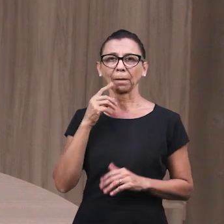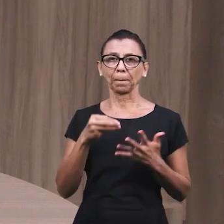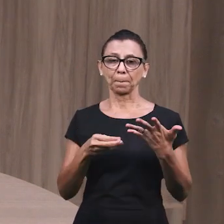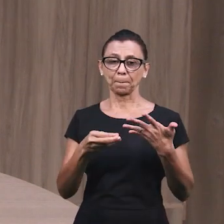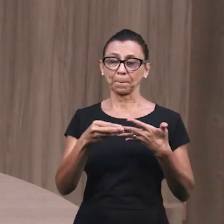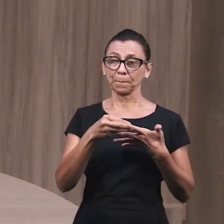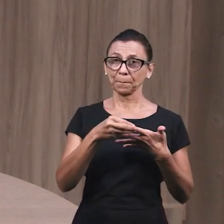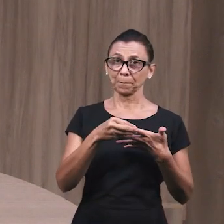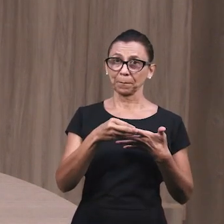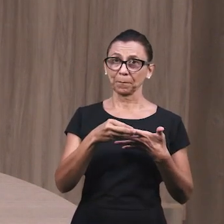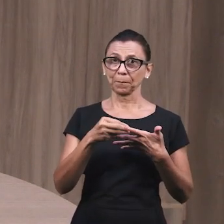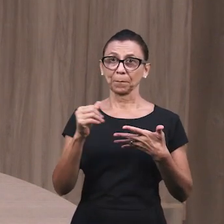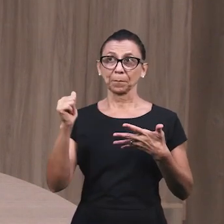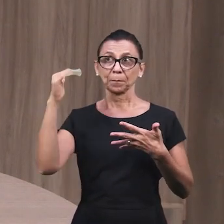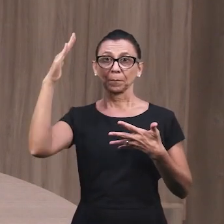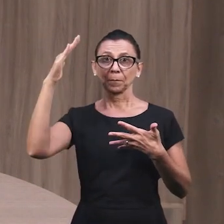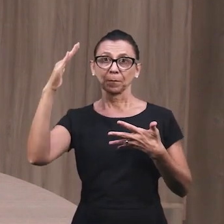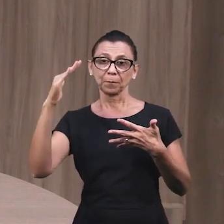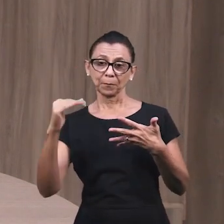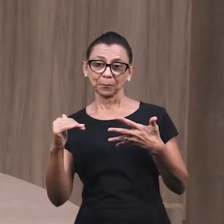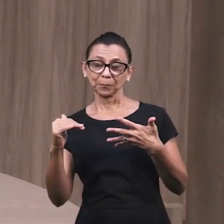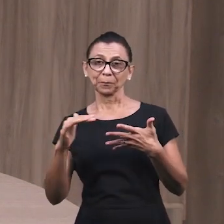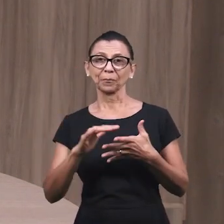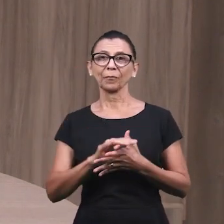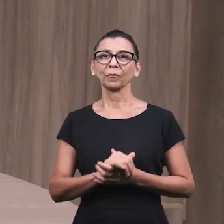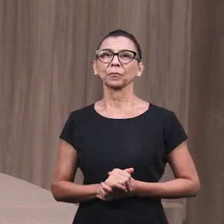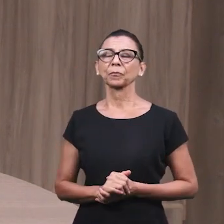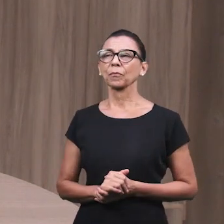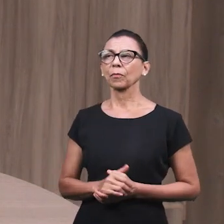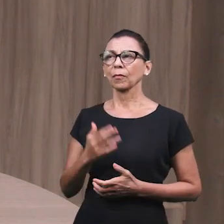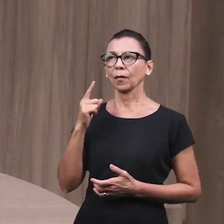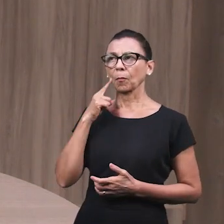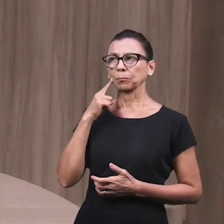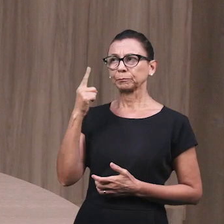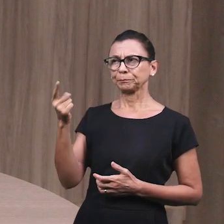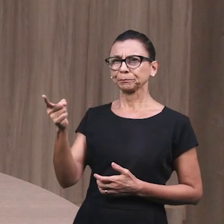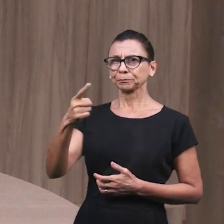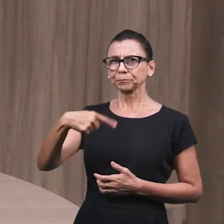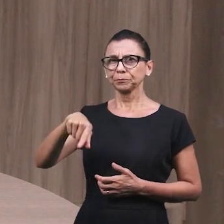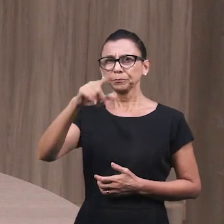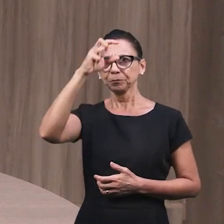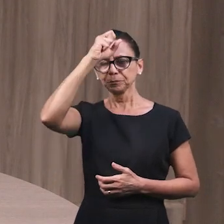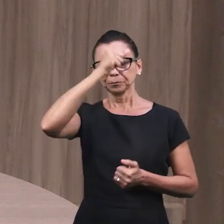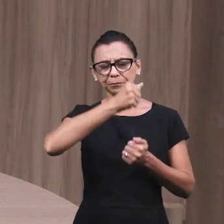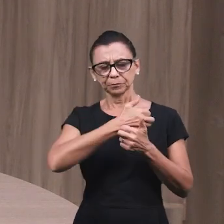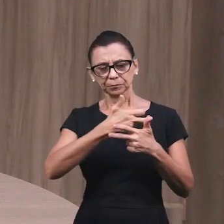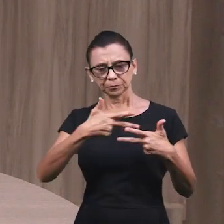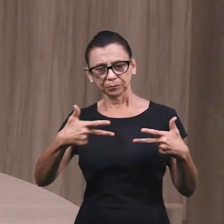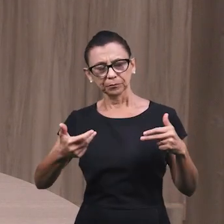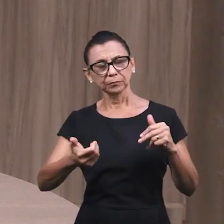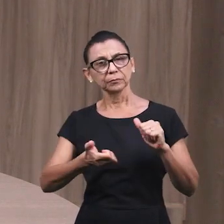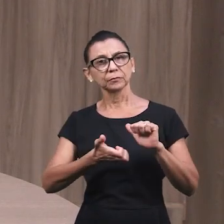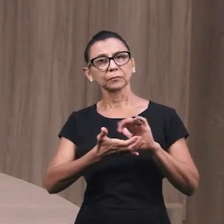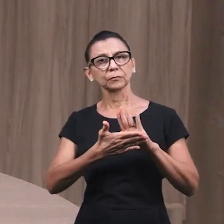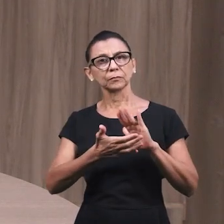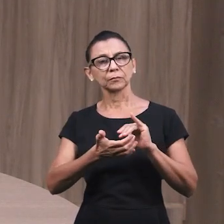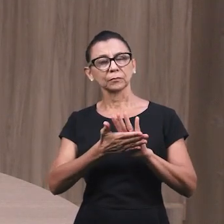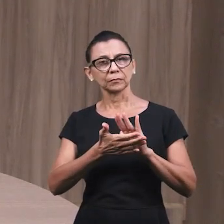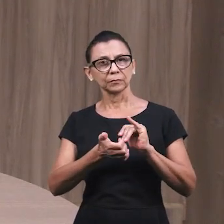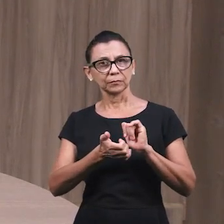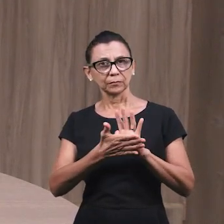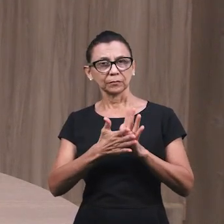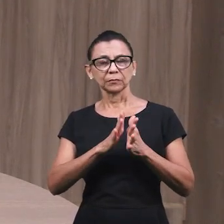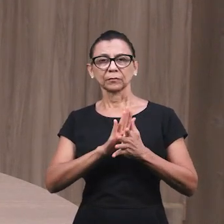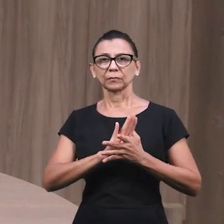tonalité d'un ton ou d'un demi-ton. Alors, nous avons déjà appris plusieurs